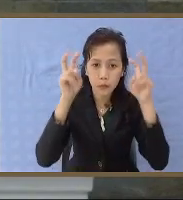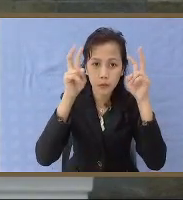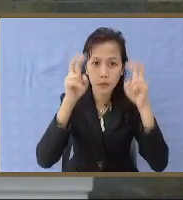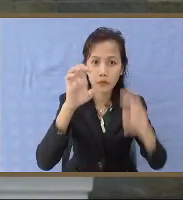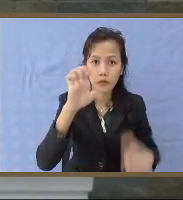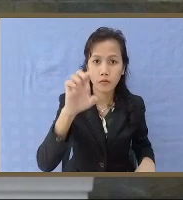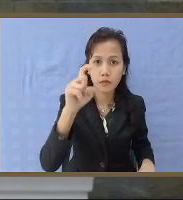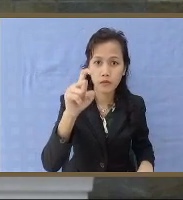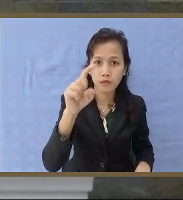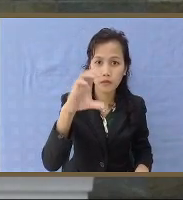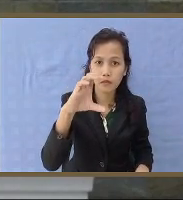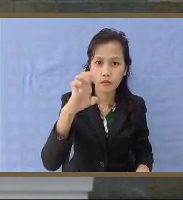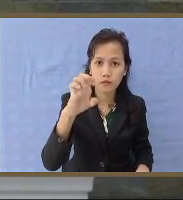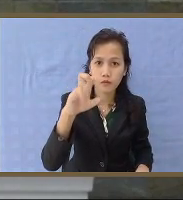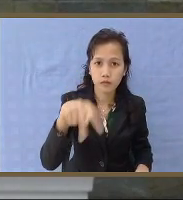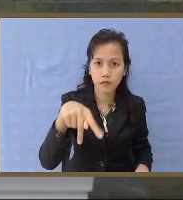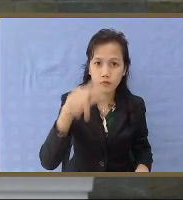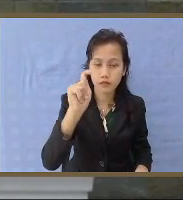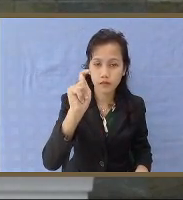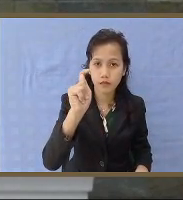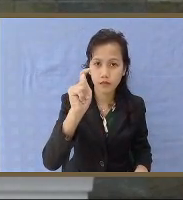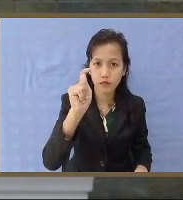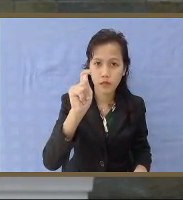when you connect it to our family?